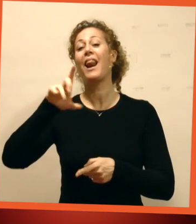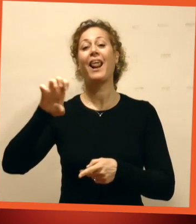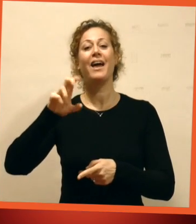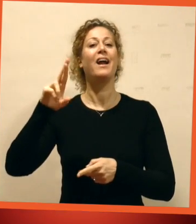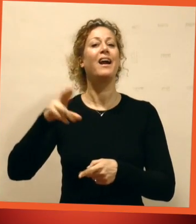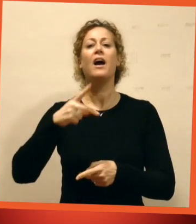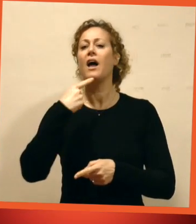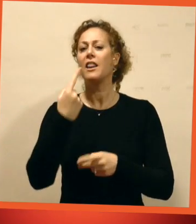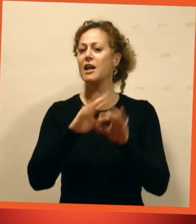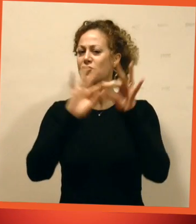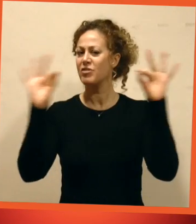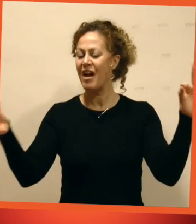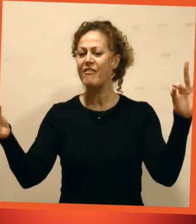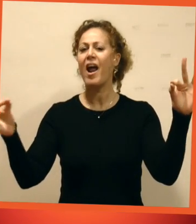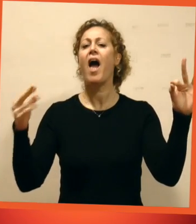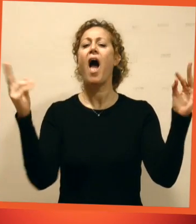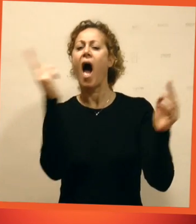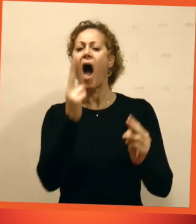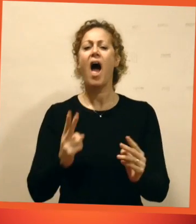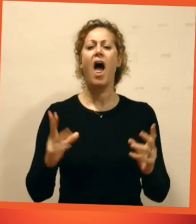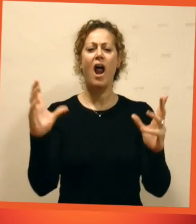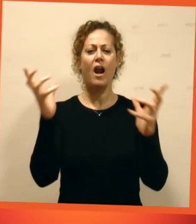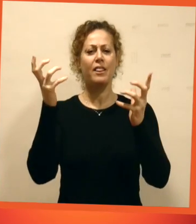significato della vita. Insomma, l'arte che